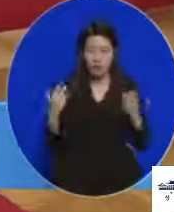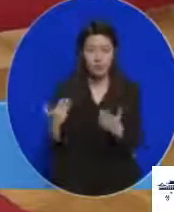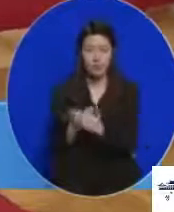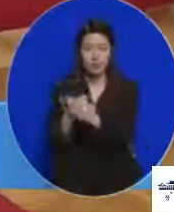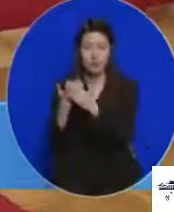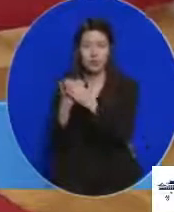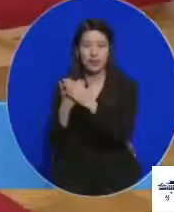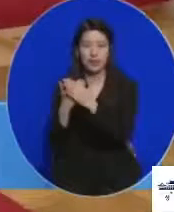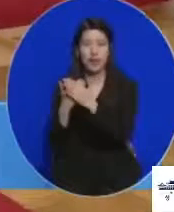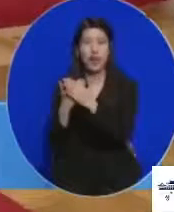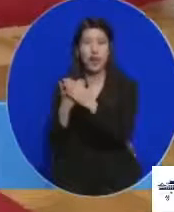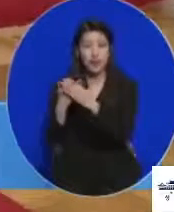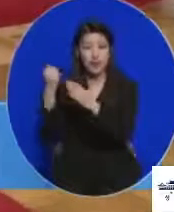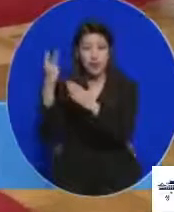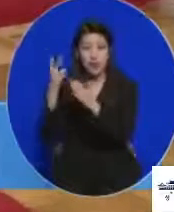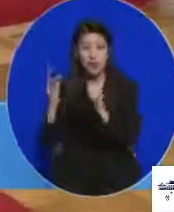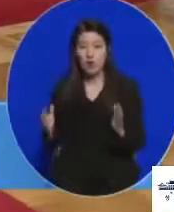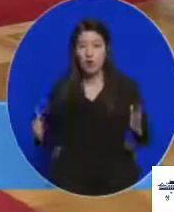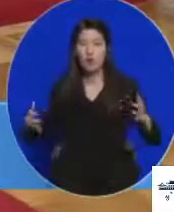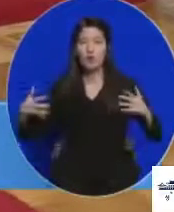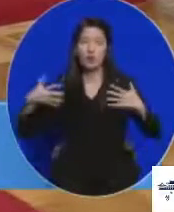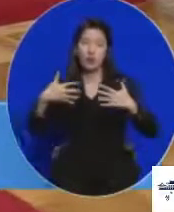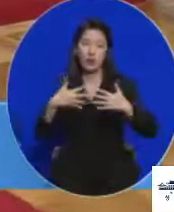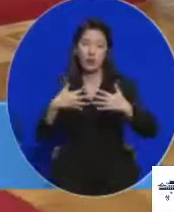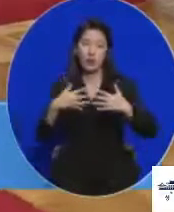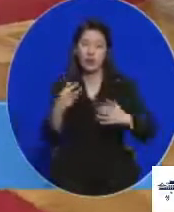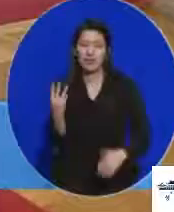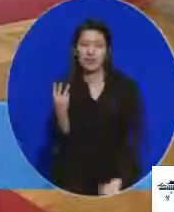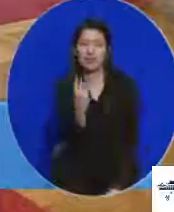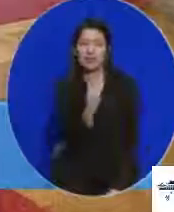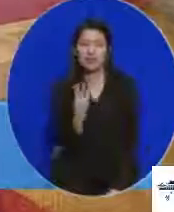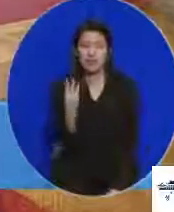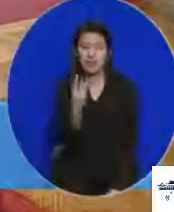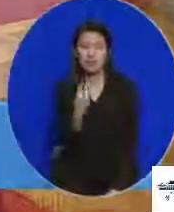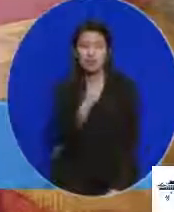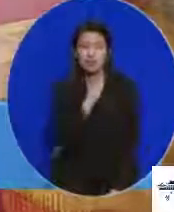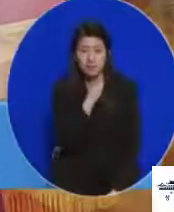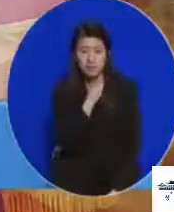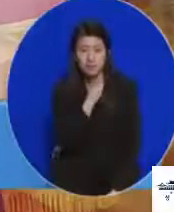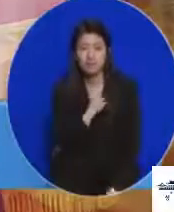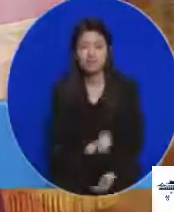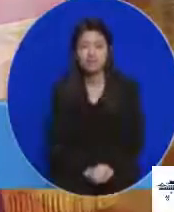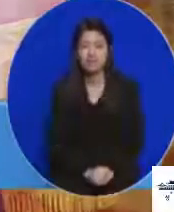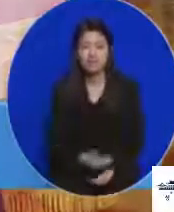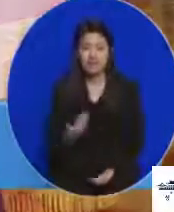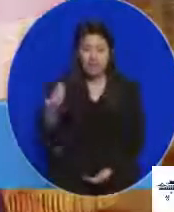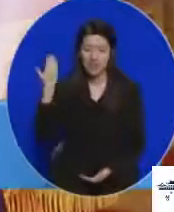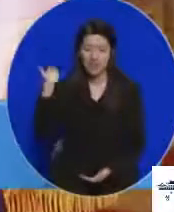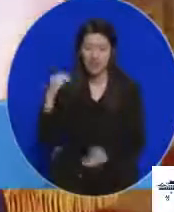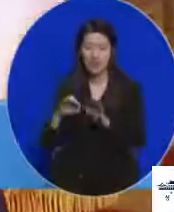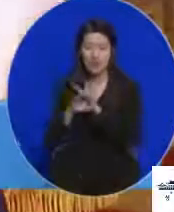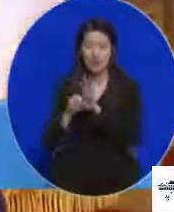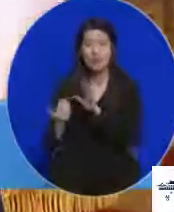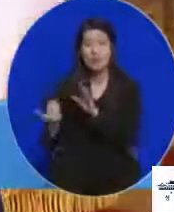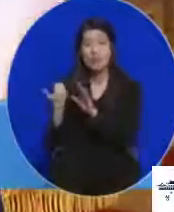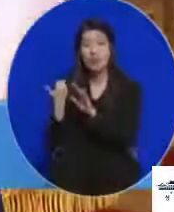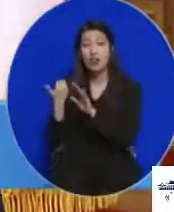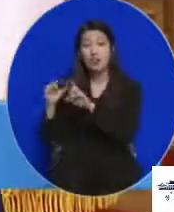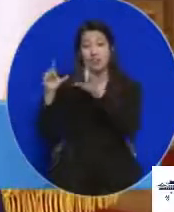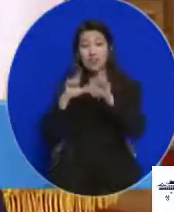거기에 포용을 더하고 싶습니다 일상을 되찾고 경제를